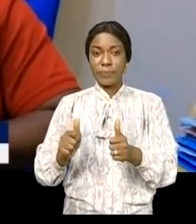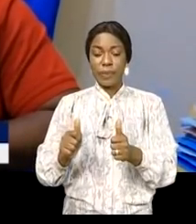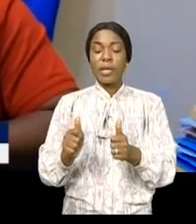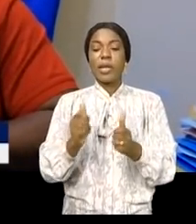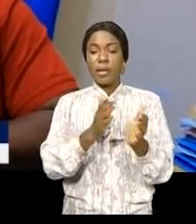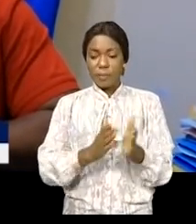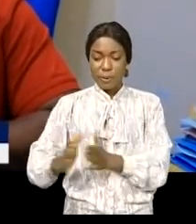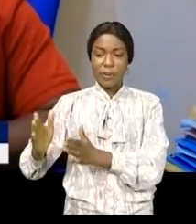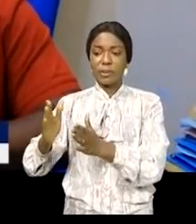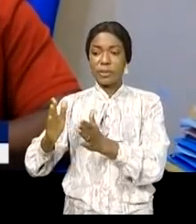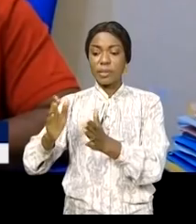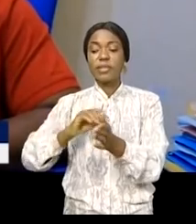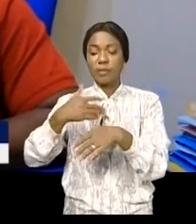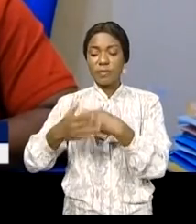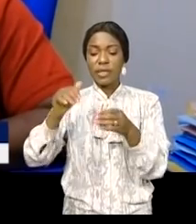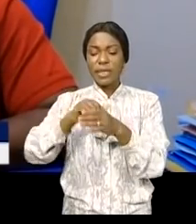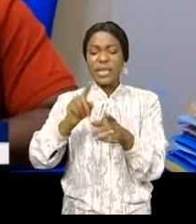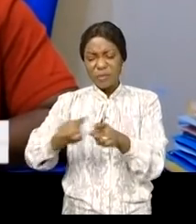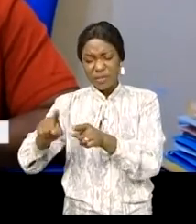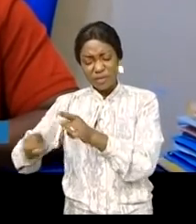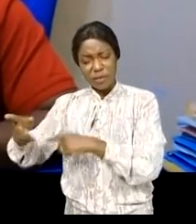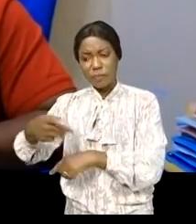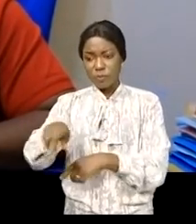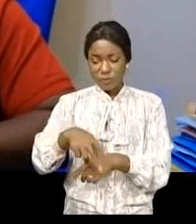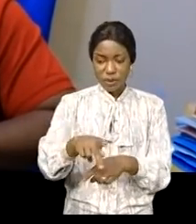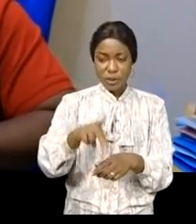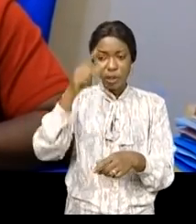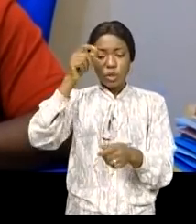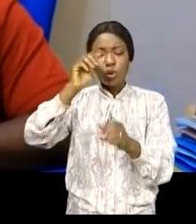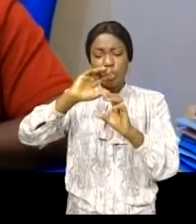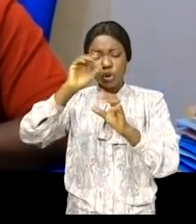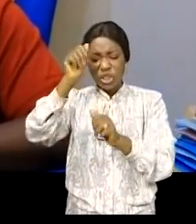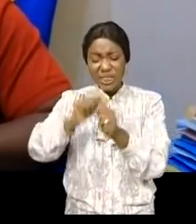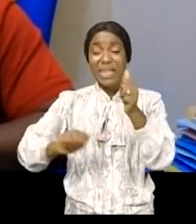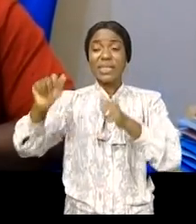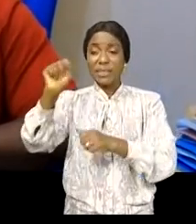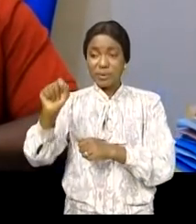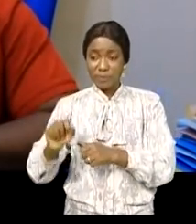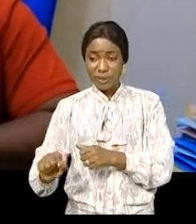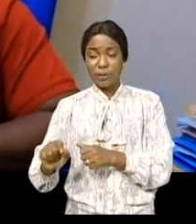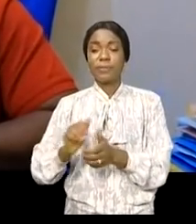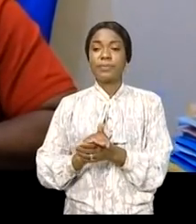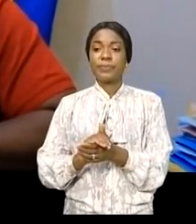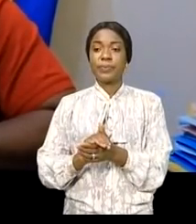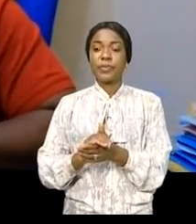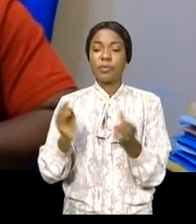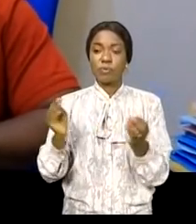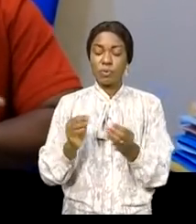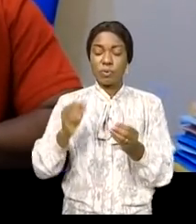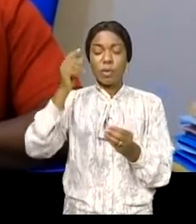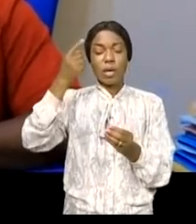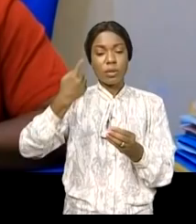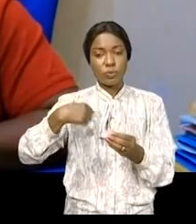les différentes provinces palou. Ici au siège national, tous les samedis, on a notre culte à nous, où on